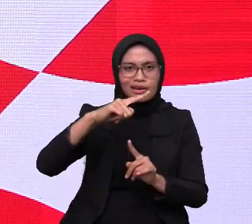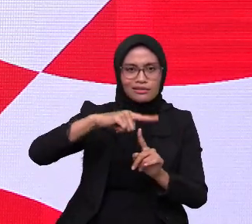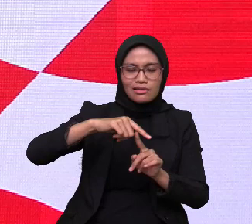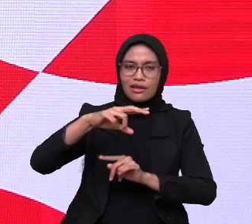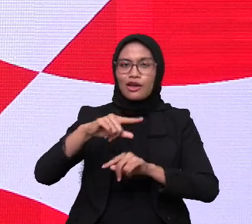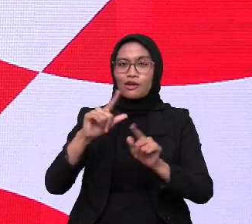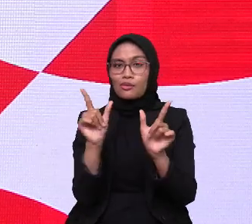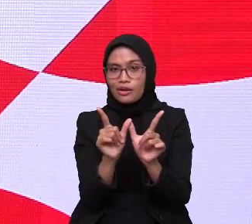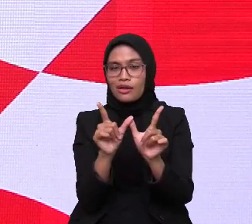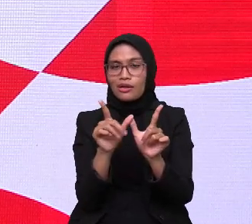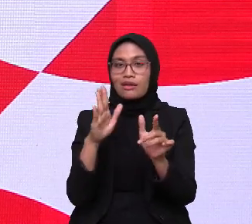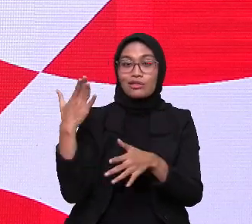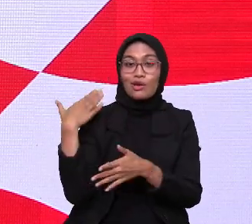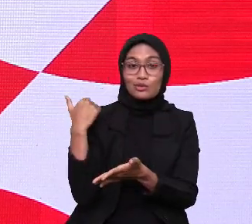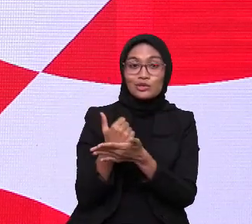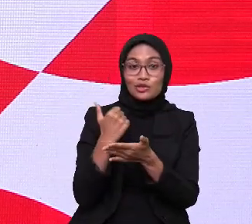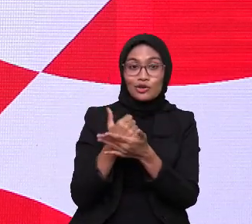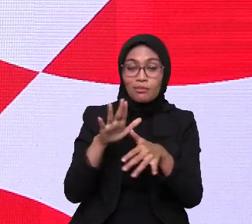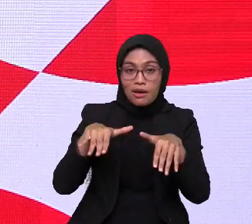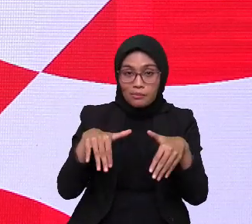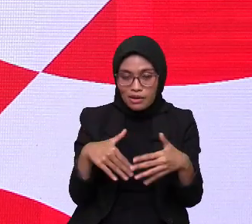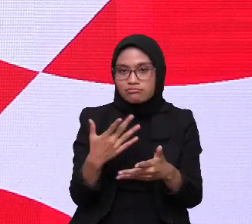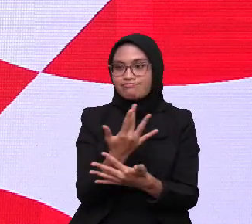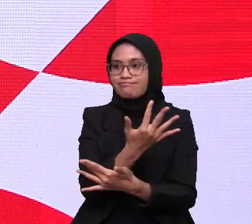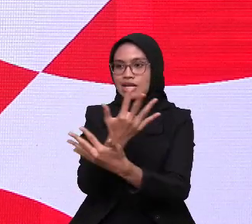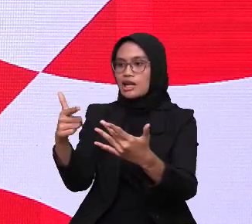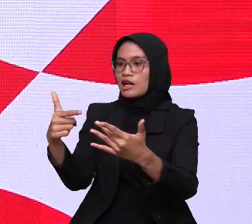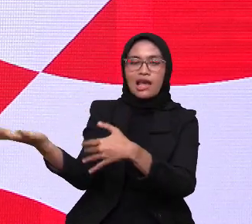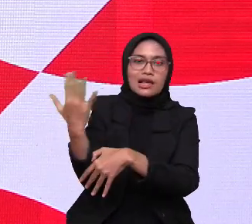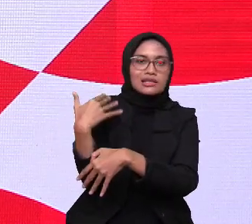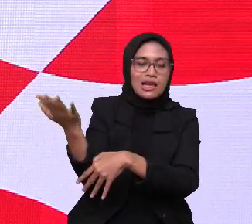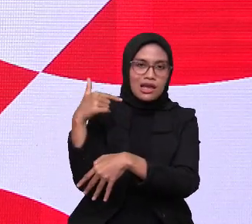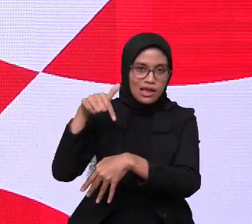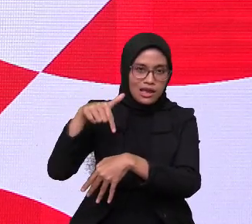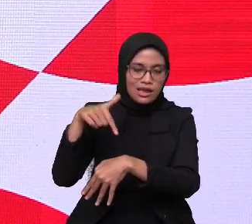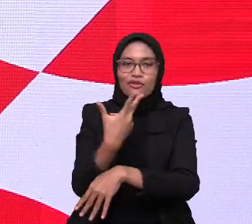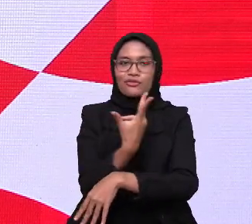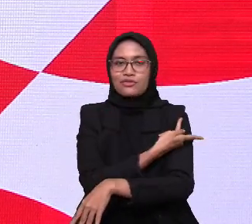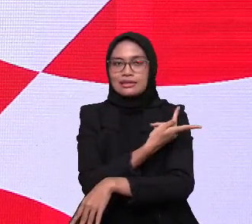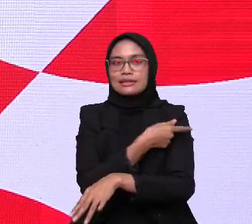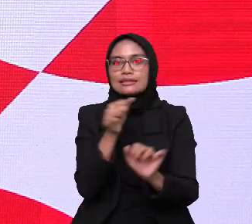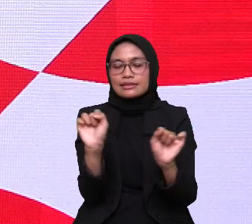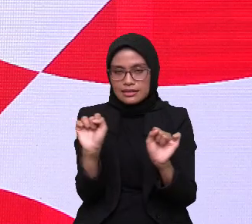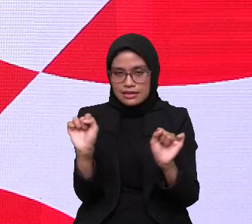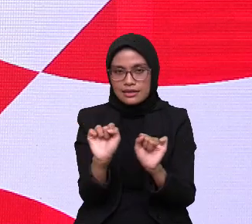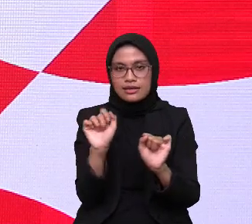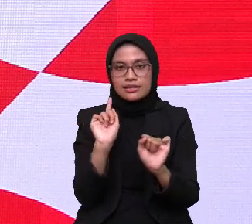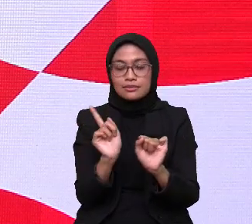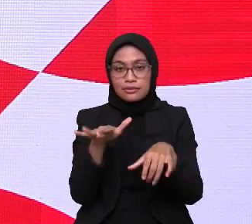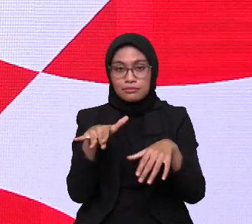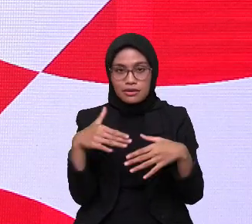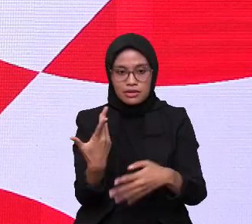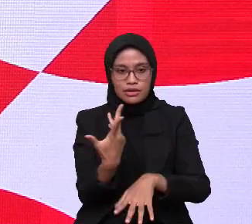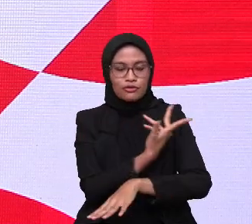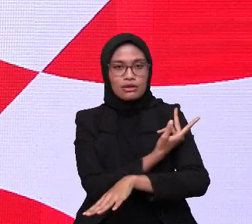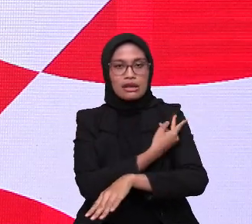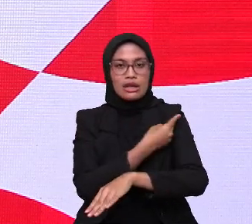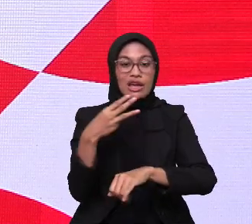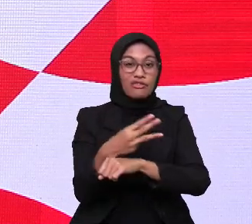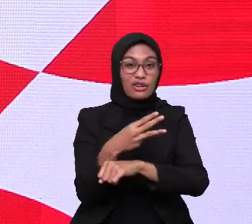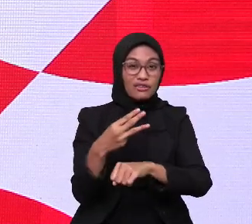salah satunya untuk mengajak masyarakatnya melakukan vaksinasi coffee 19 mengingat efektivitas vaksin akan menurun